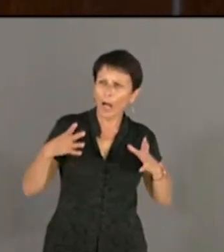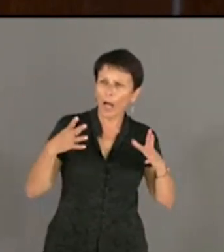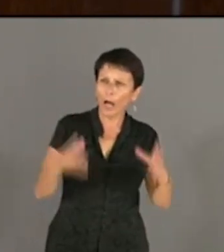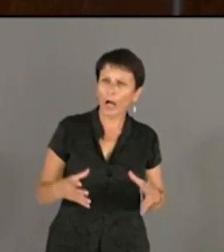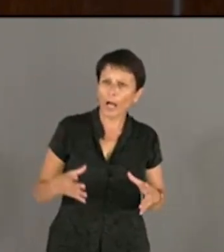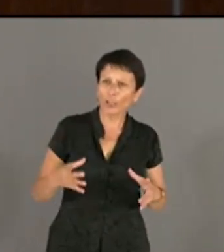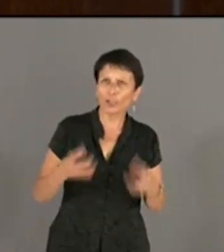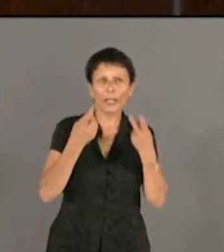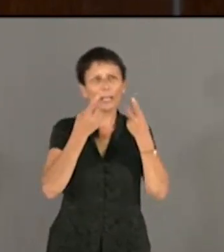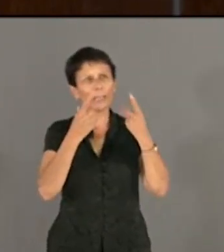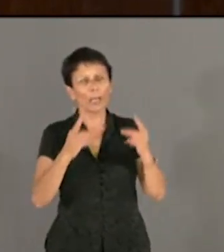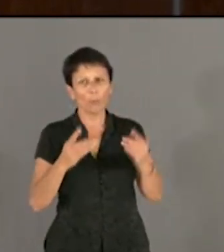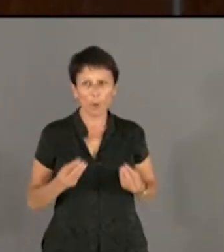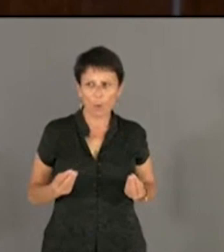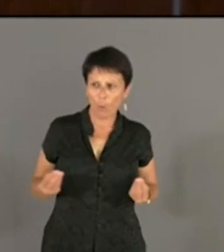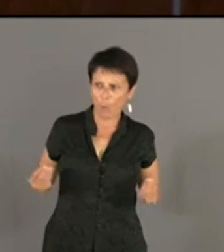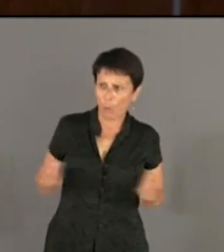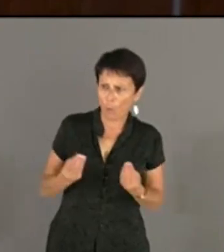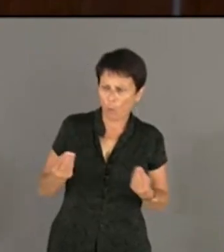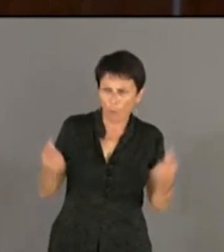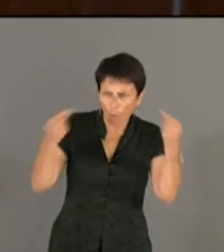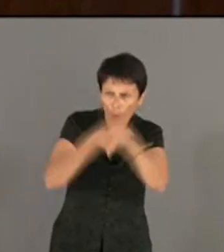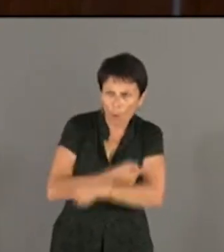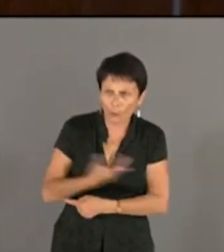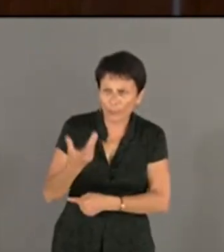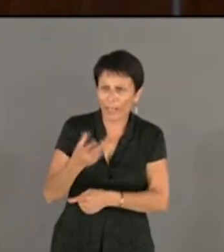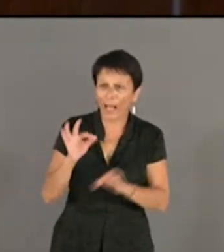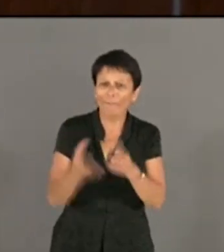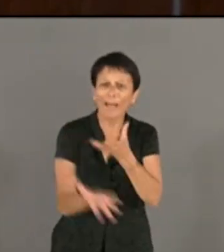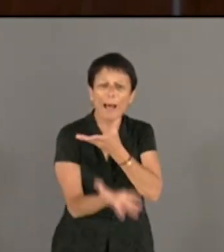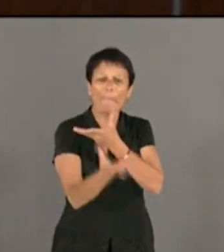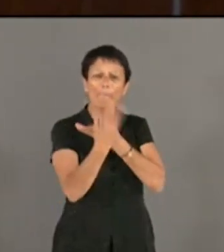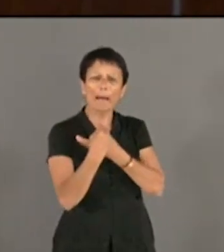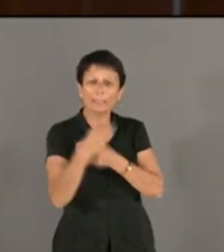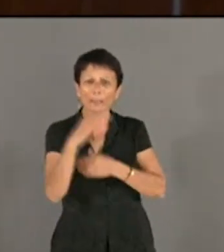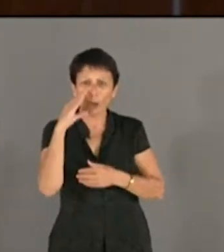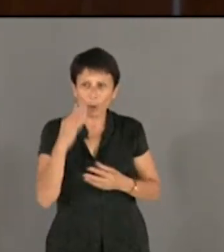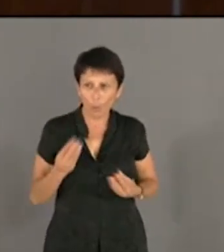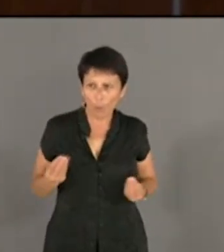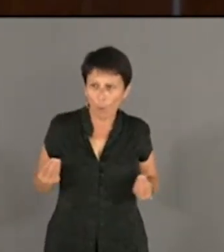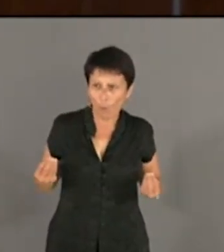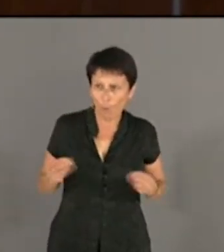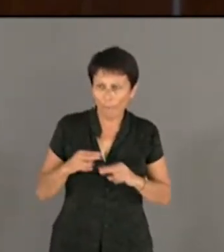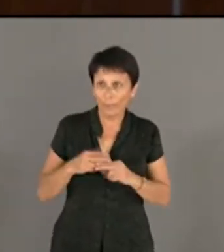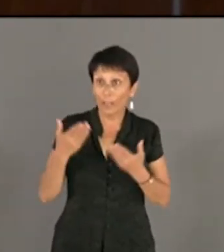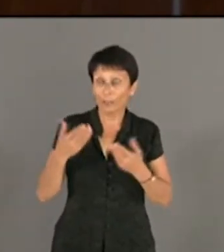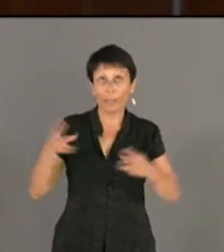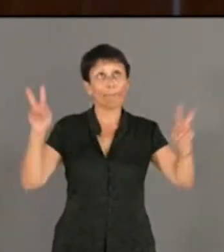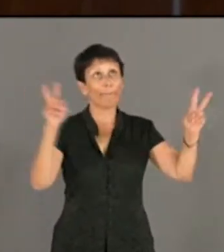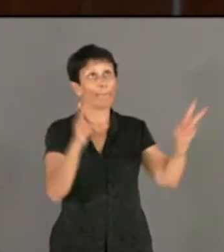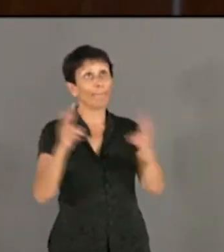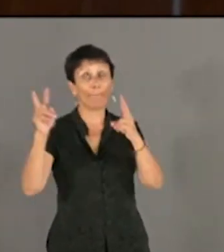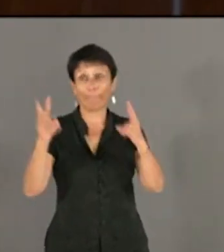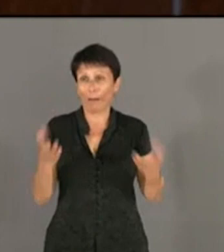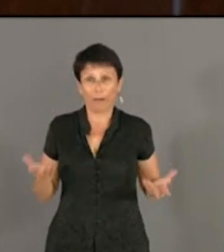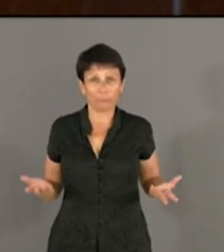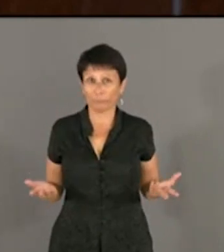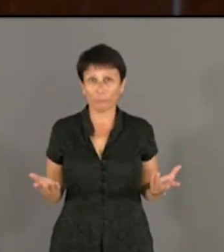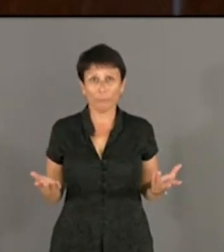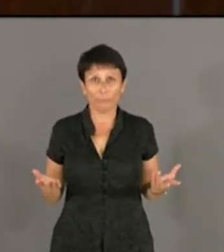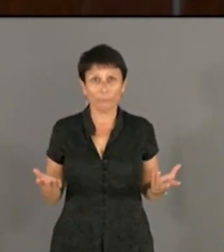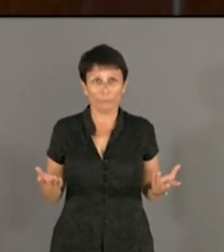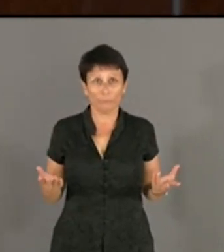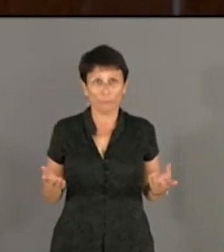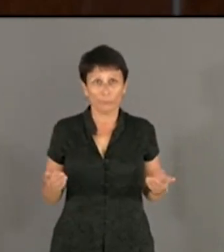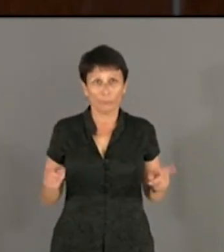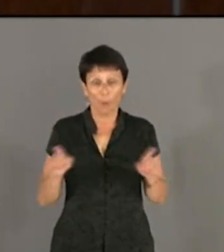plus grande démocratie, de la participation, de l'écoute, tout ça, pardonnez-moi, mais c'est du vent. C'est du vent. Vous faites encore